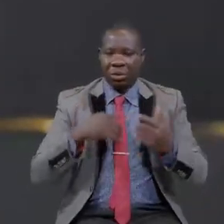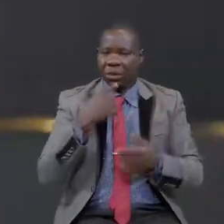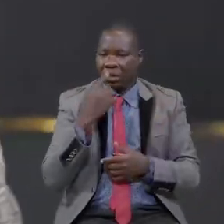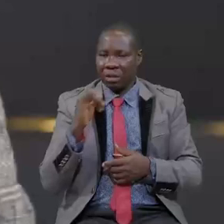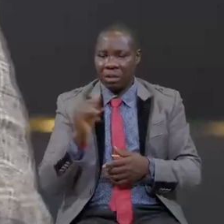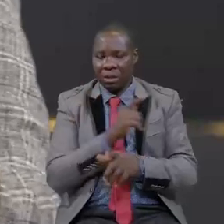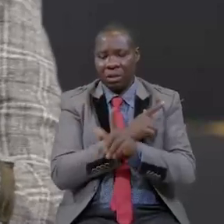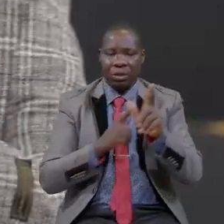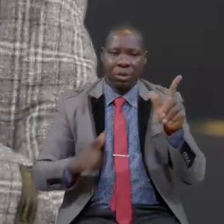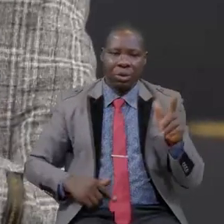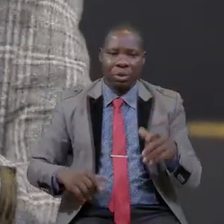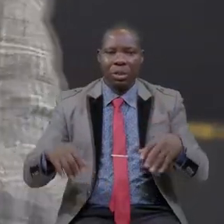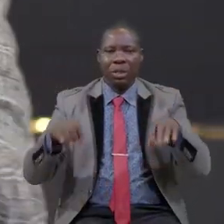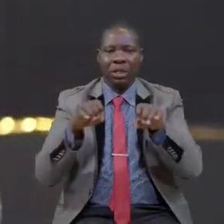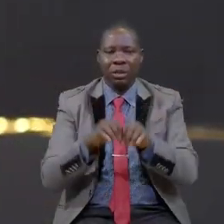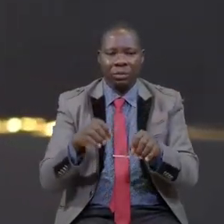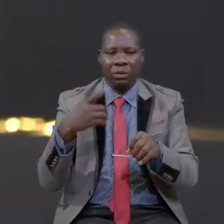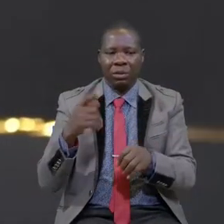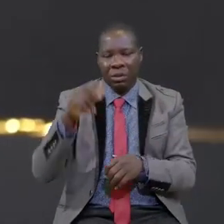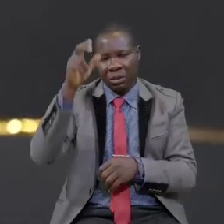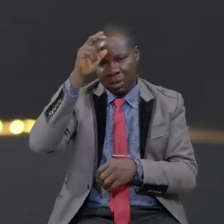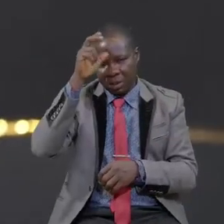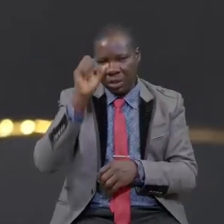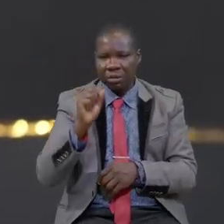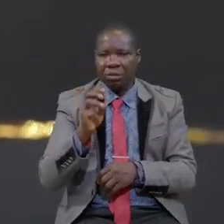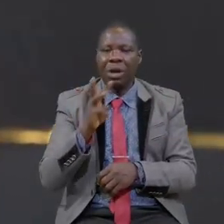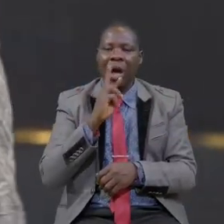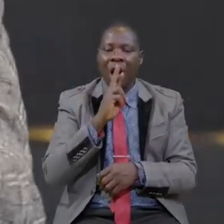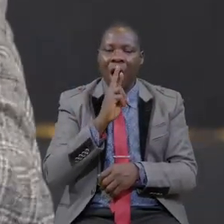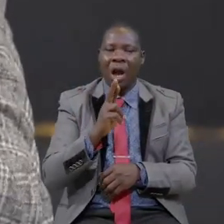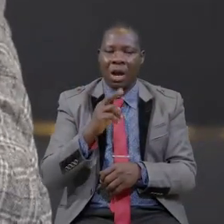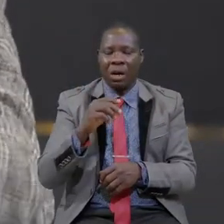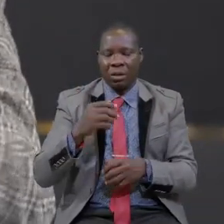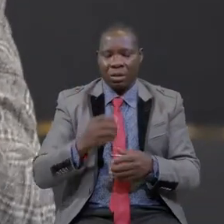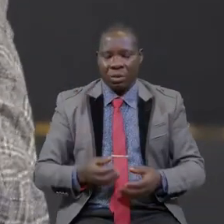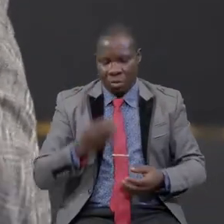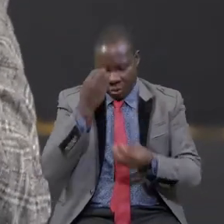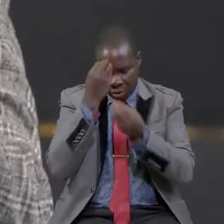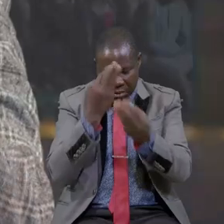Seigneur, les démons même nous sont soumis